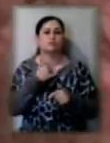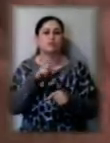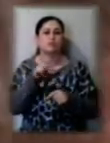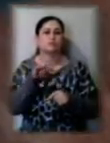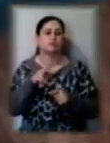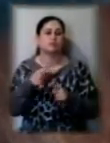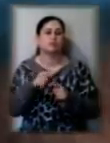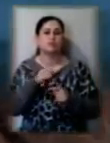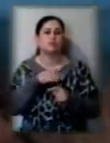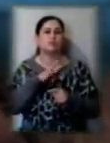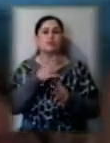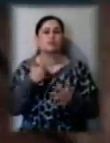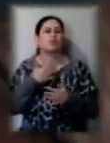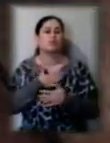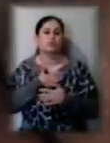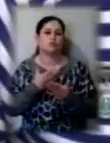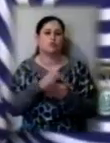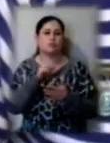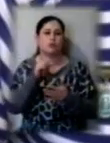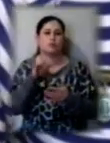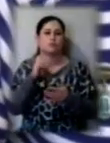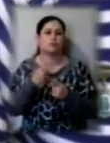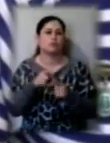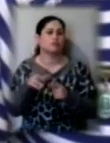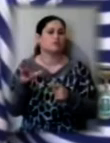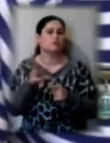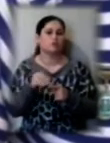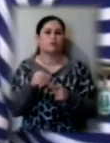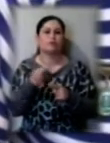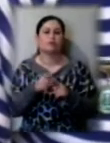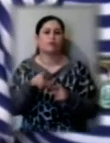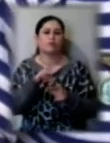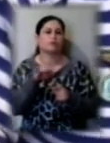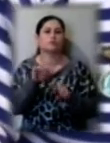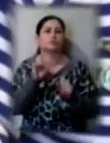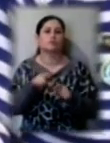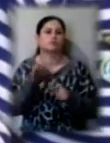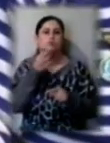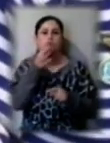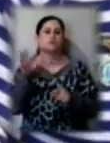спонукало любов до своєї батьківщини. Оце все. Цим можна сказати все. Тому що,